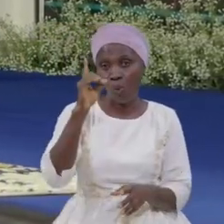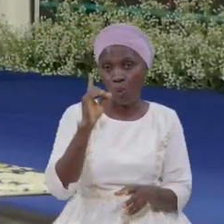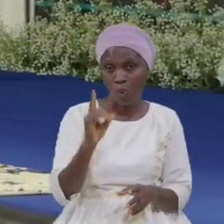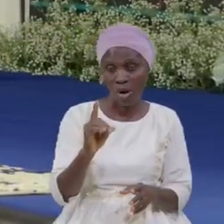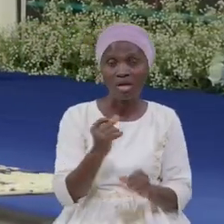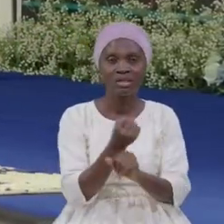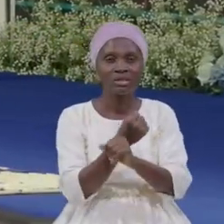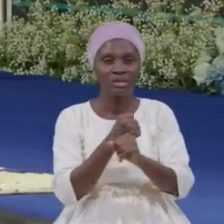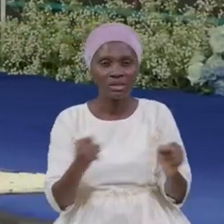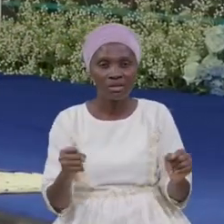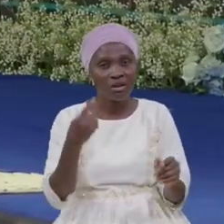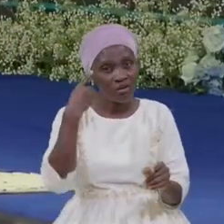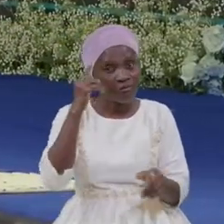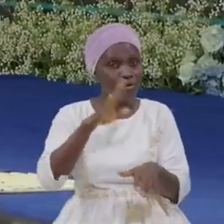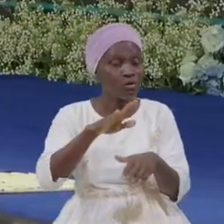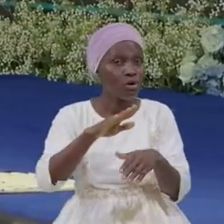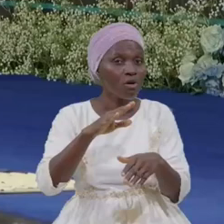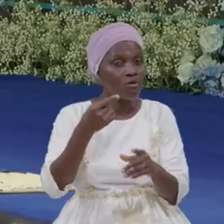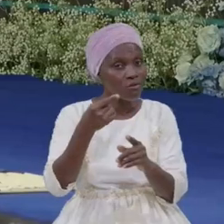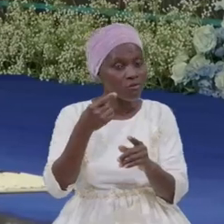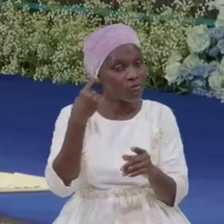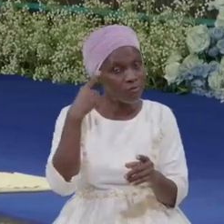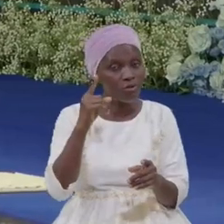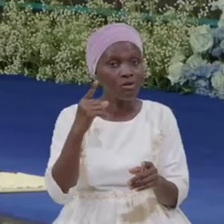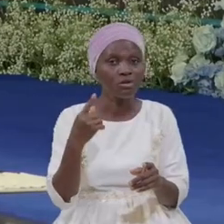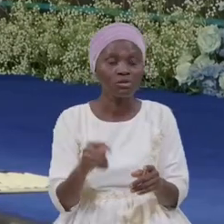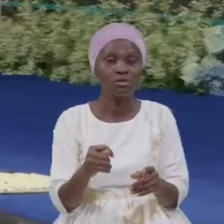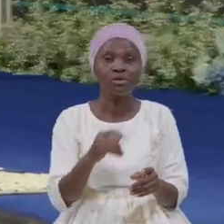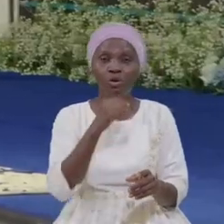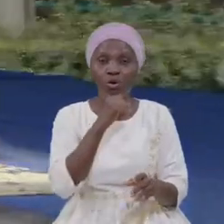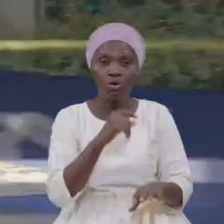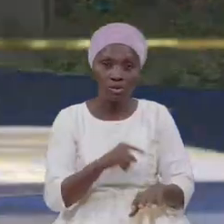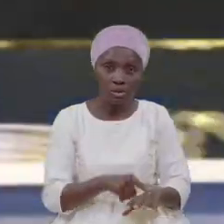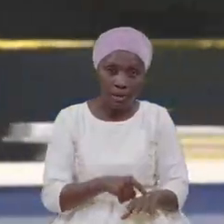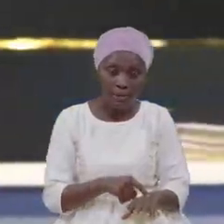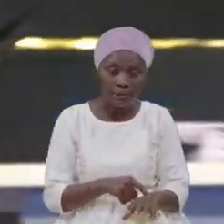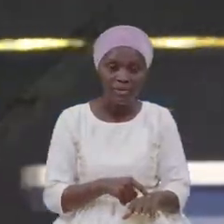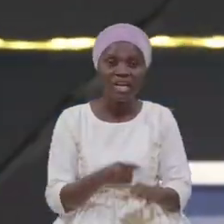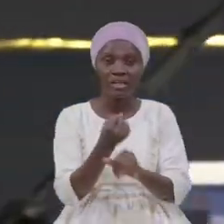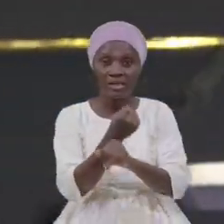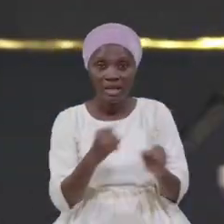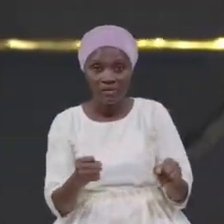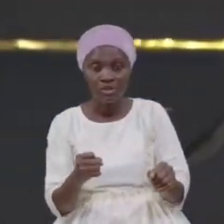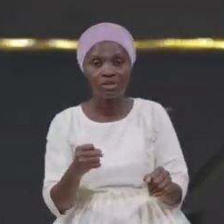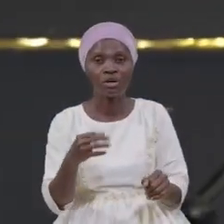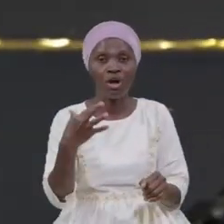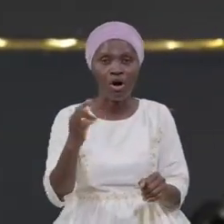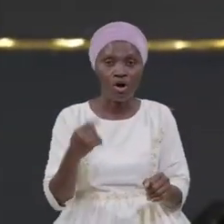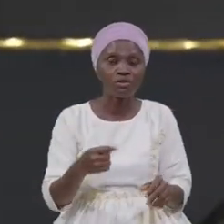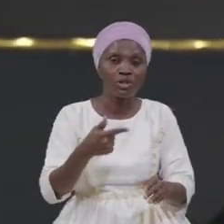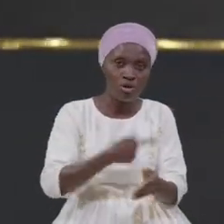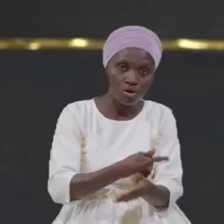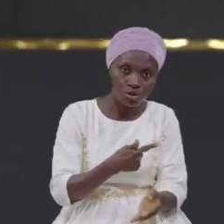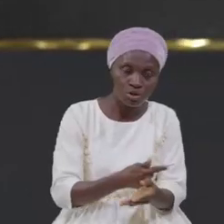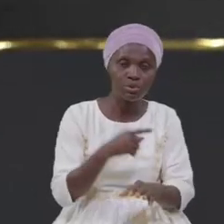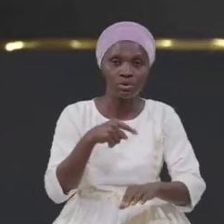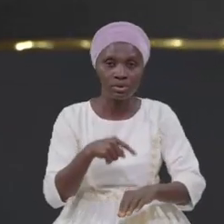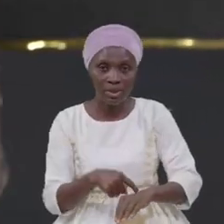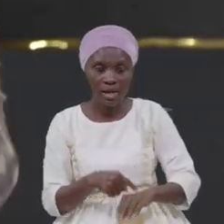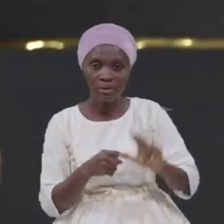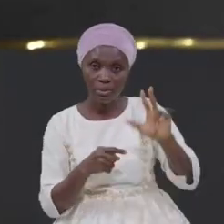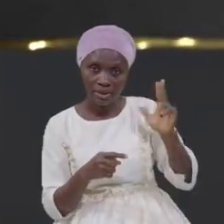Un salut dans l'Ancien Testament. Deuxièmement, le salut au temps de l'Évangile. Troisièmement, nous avons